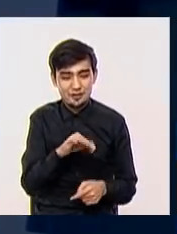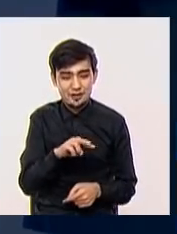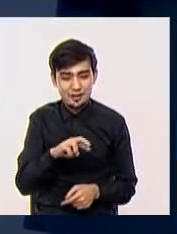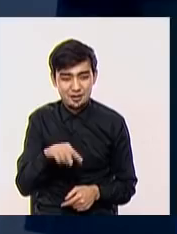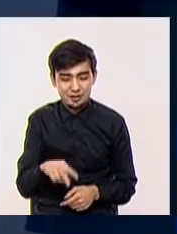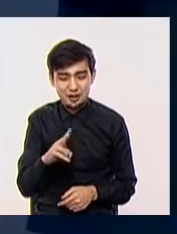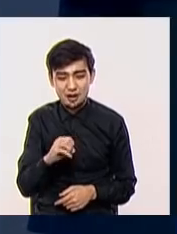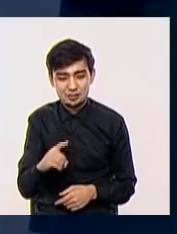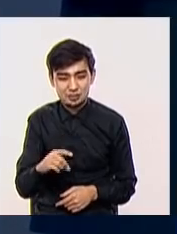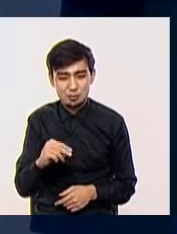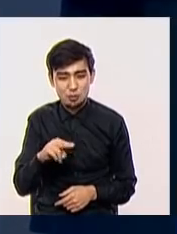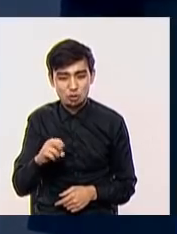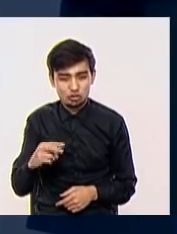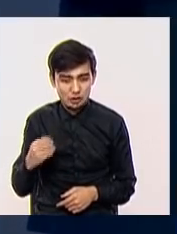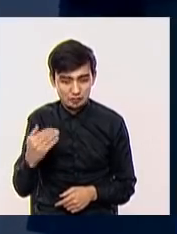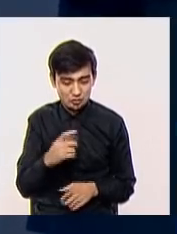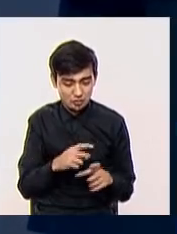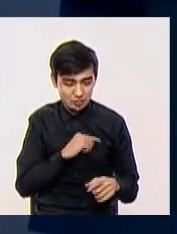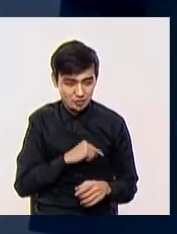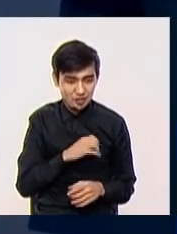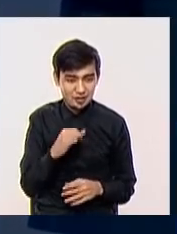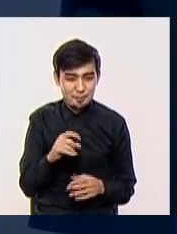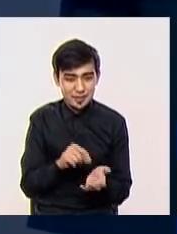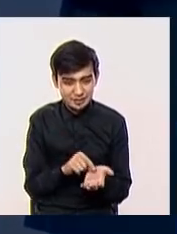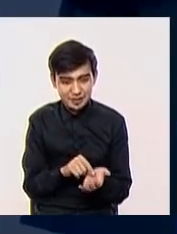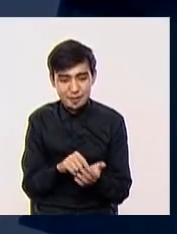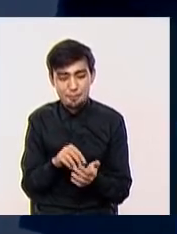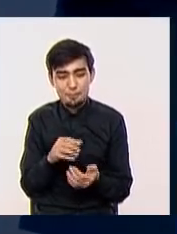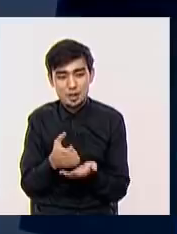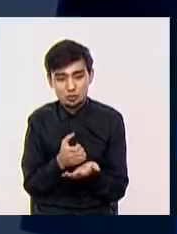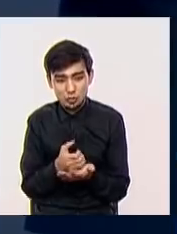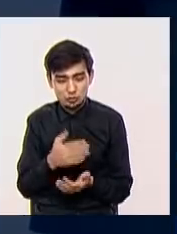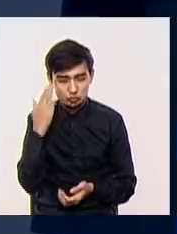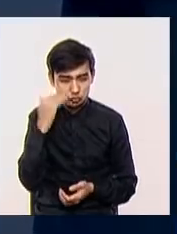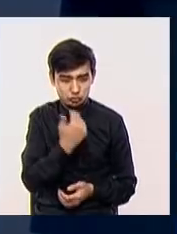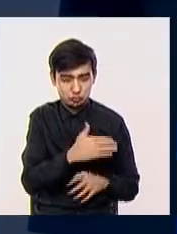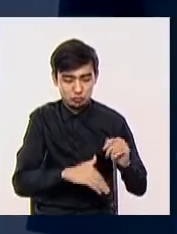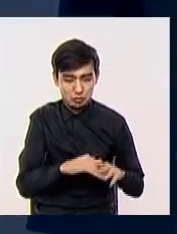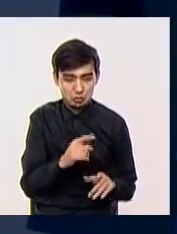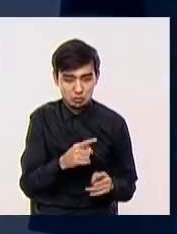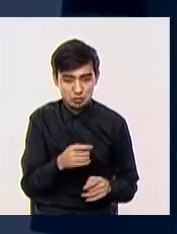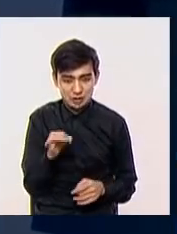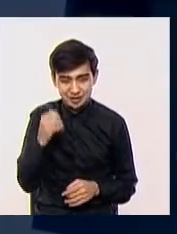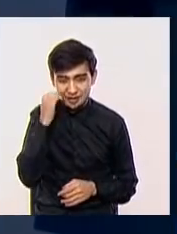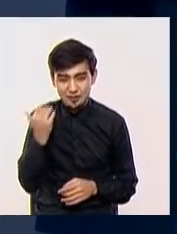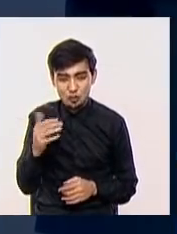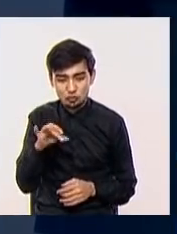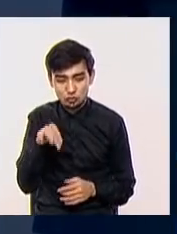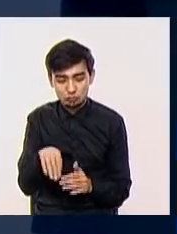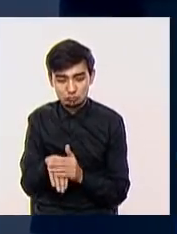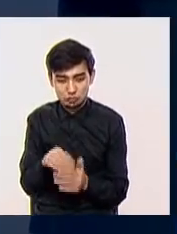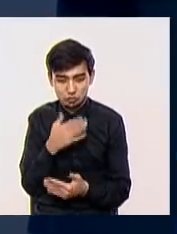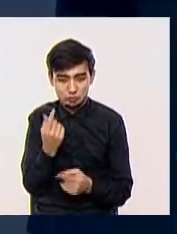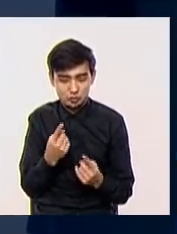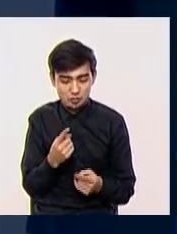Казпочты. Сейчас следователи выясняют, почему пенсии и пособия оказались в чужих руках, а не на счетах стариков.